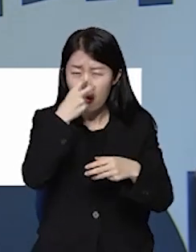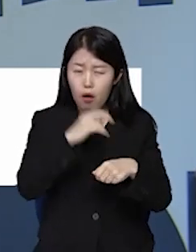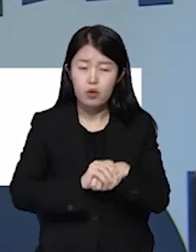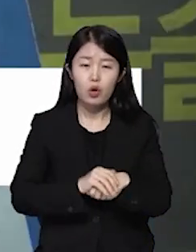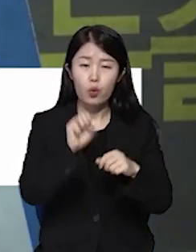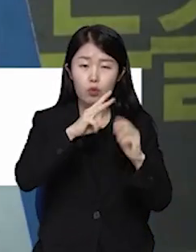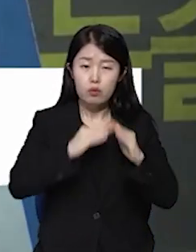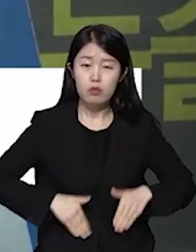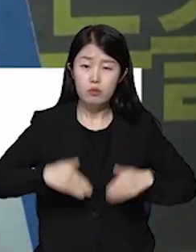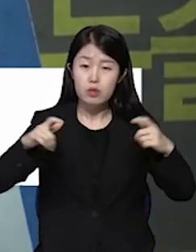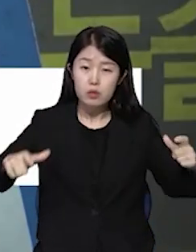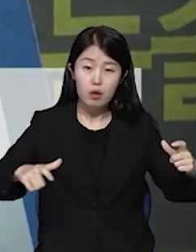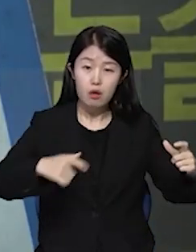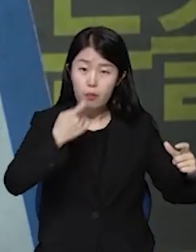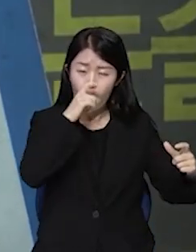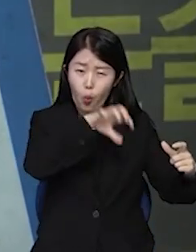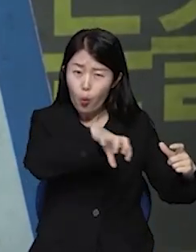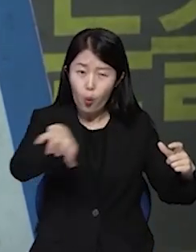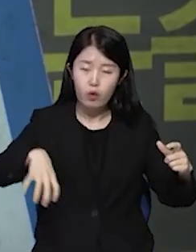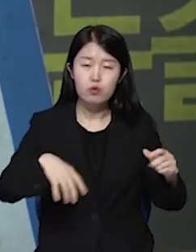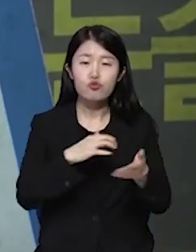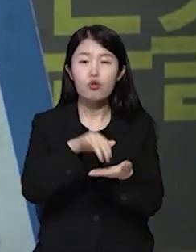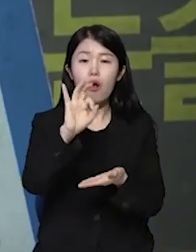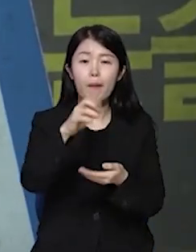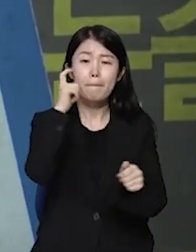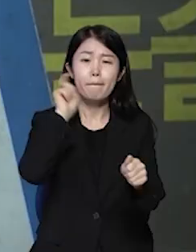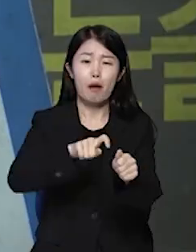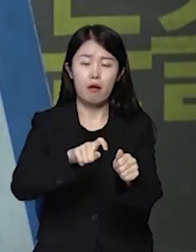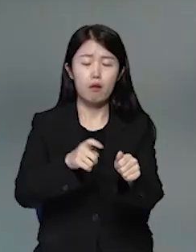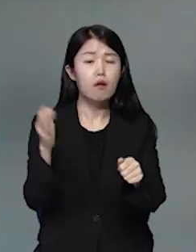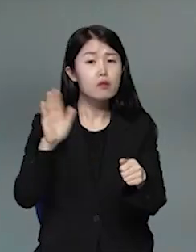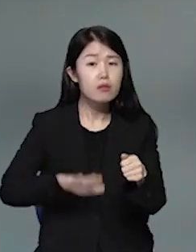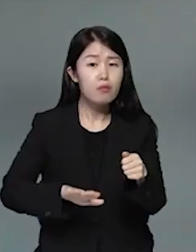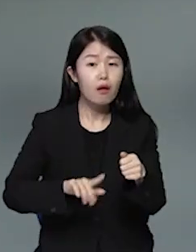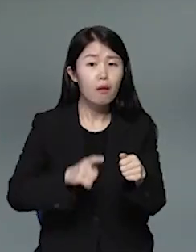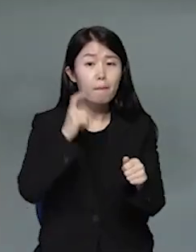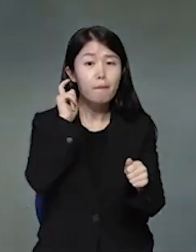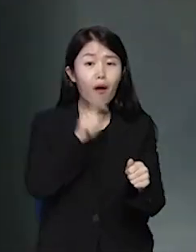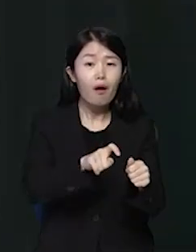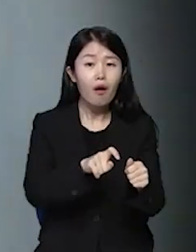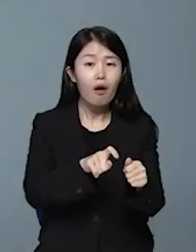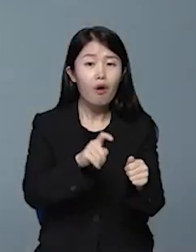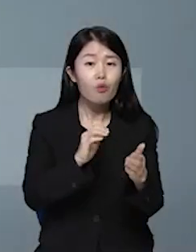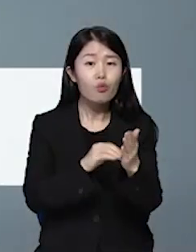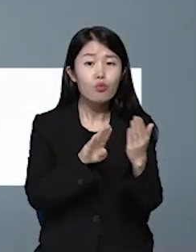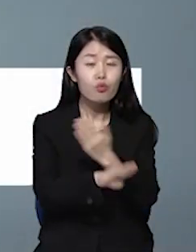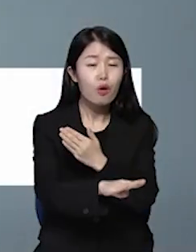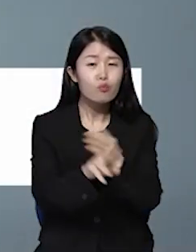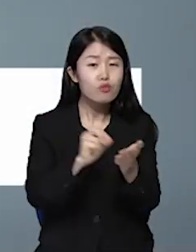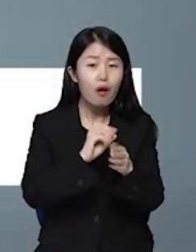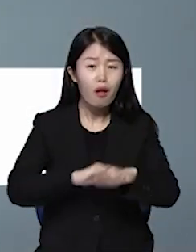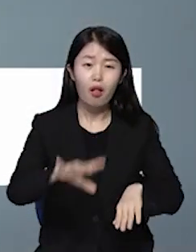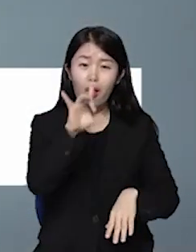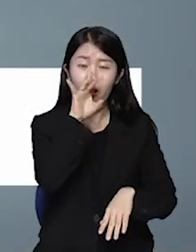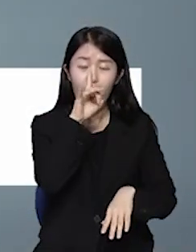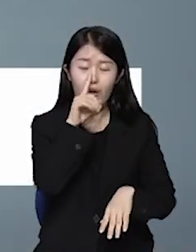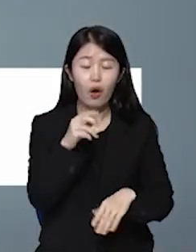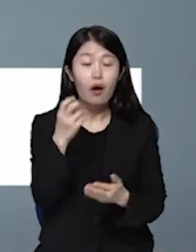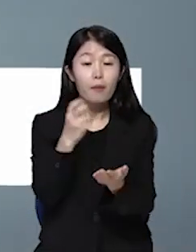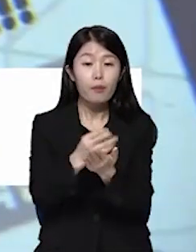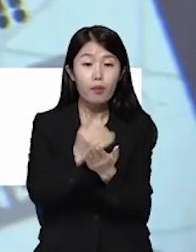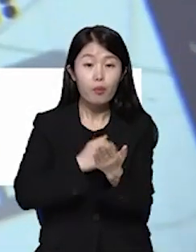10곳을 적발했습니다. 하지만 단속을 해도 달라지는 것은 크게 없습니다. 현행 공교육 정상화법에